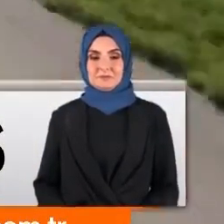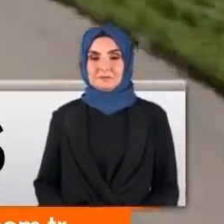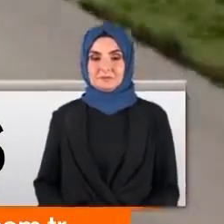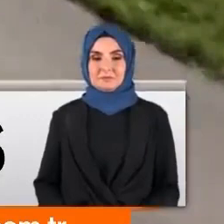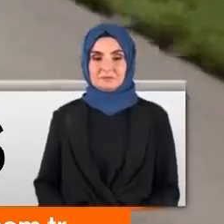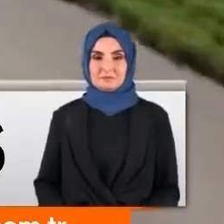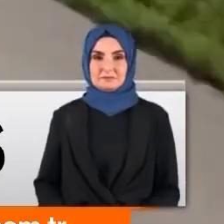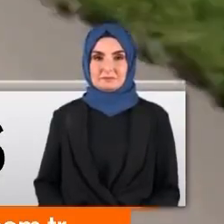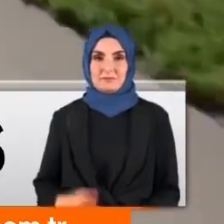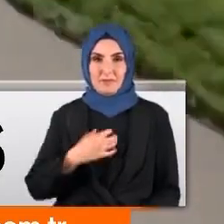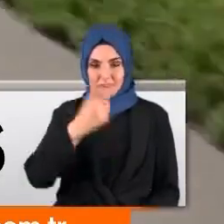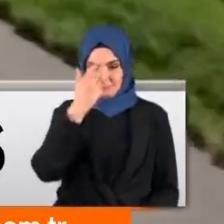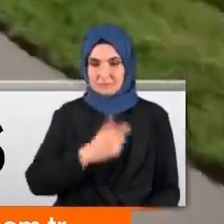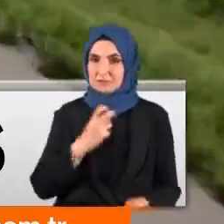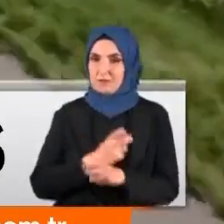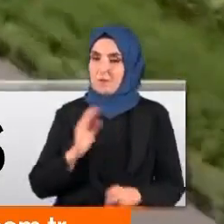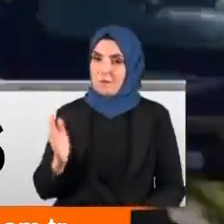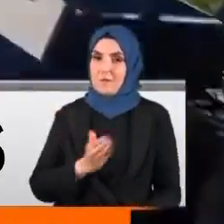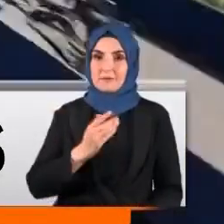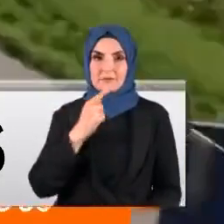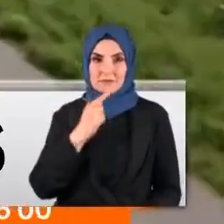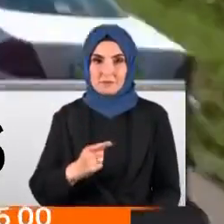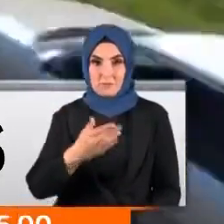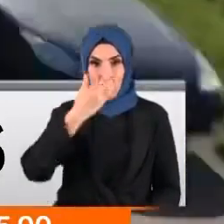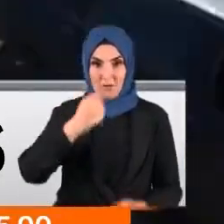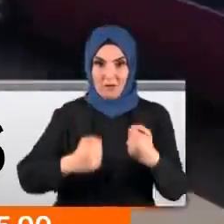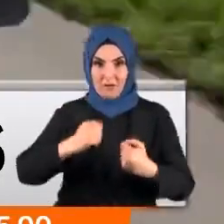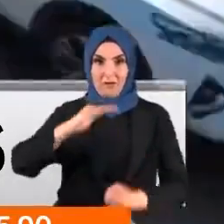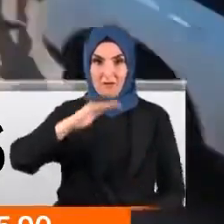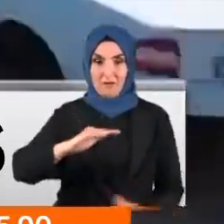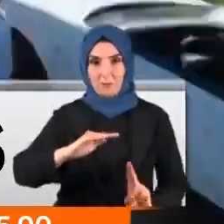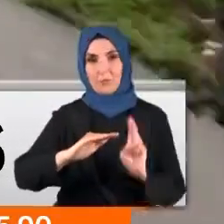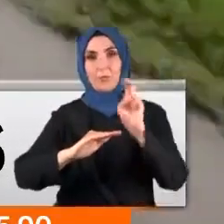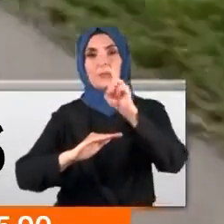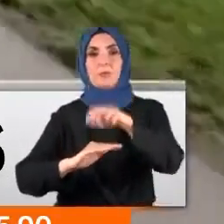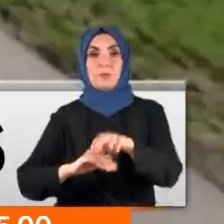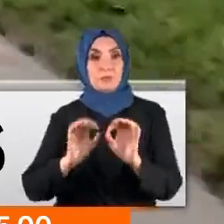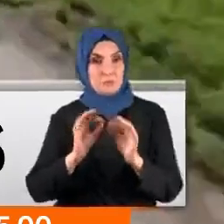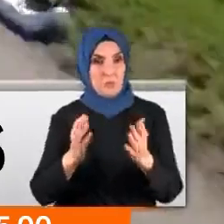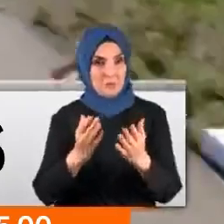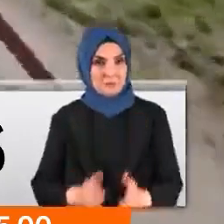Canını tehlikeye attı, önündeki otomobilin üzerinden böyle atladı.